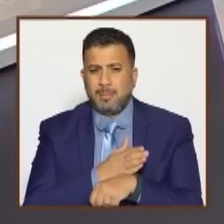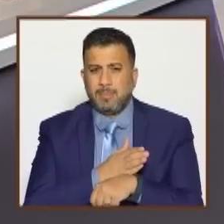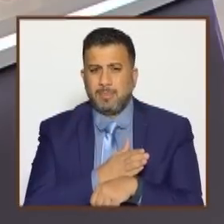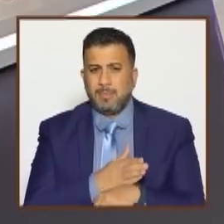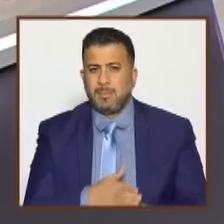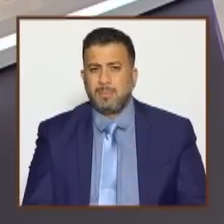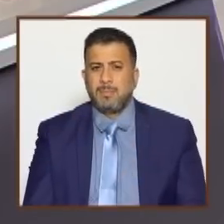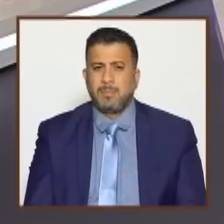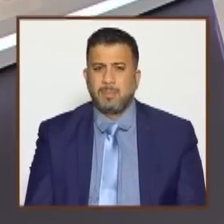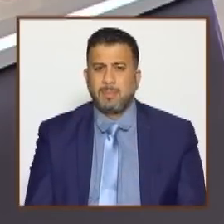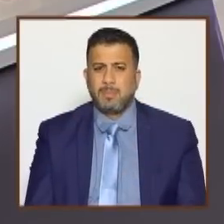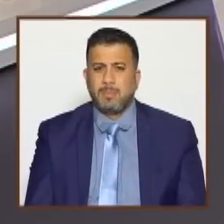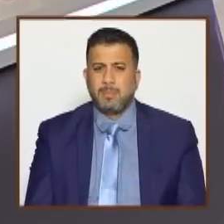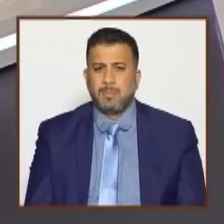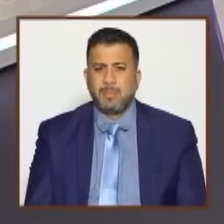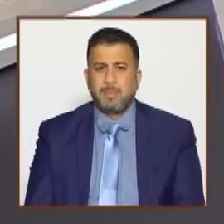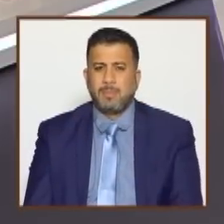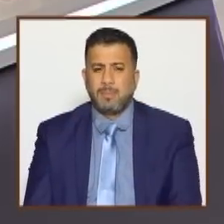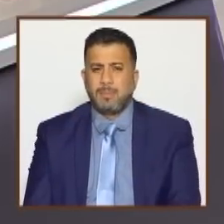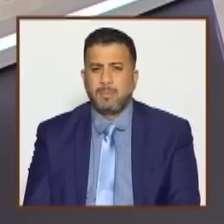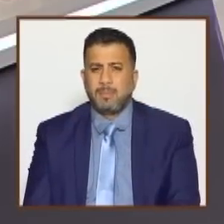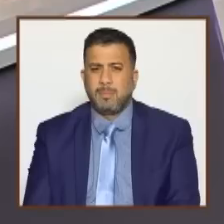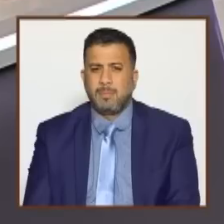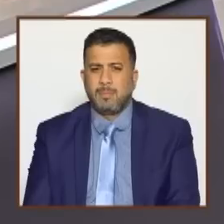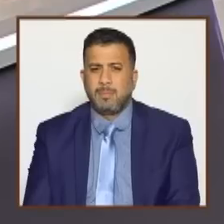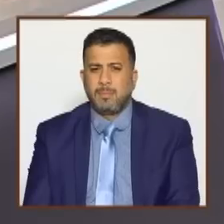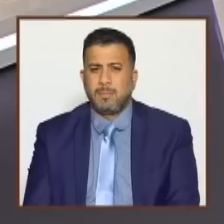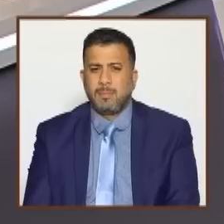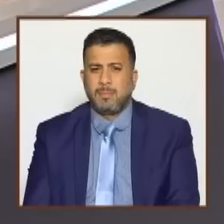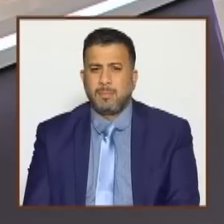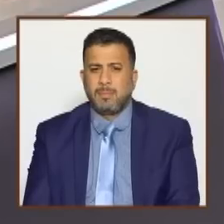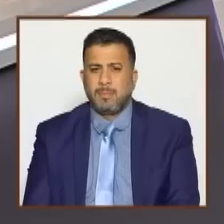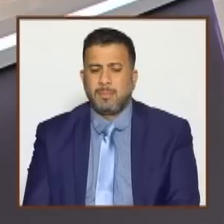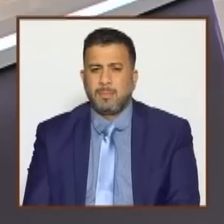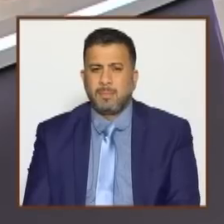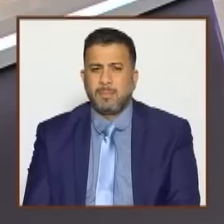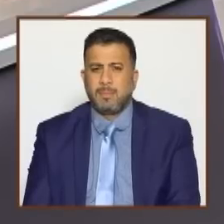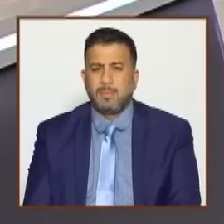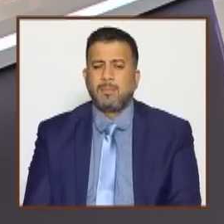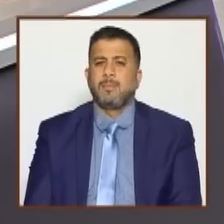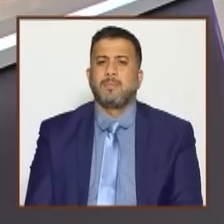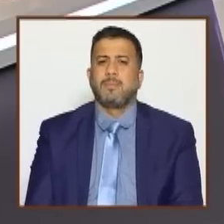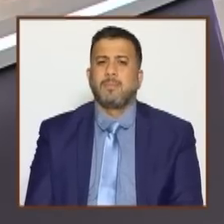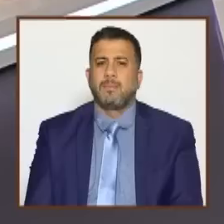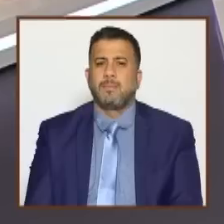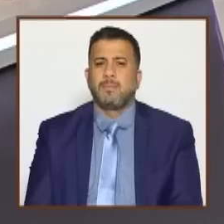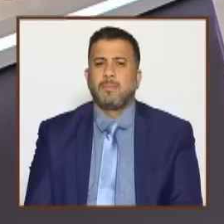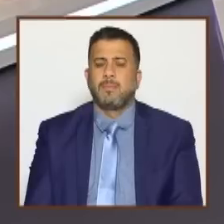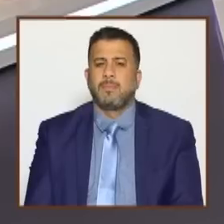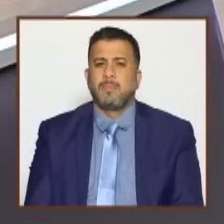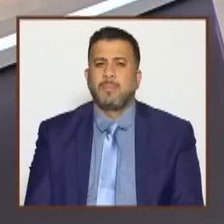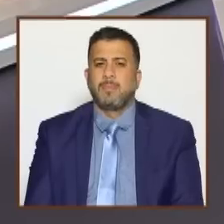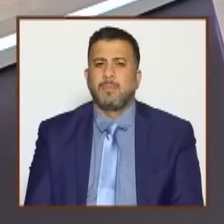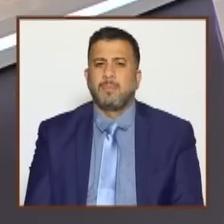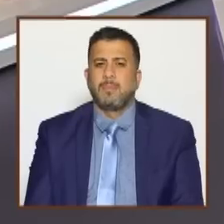ماكو، هو أثناء الانتهاء هو أشياء كلها بالذهن ما تأثر على الجسم ولا تعب ولا يعني فشيق واحد ما